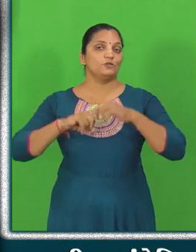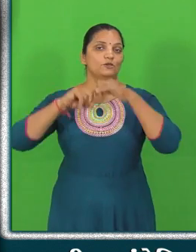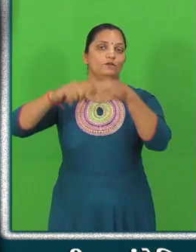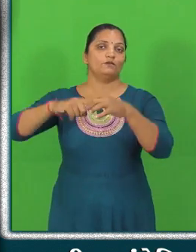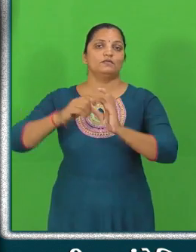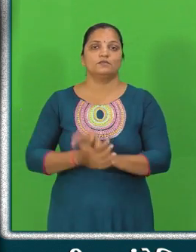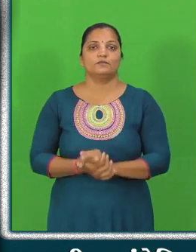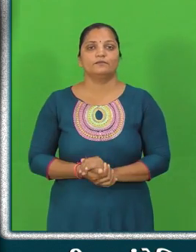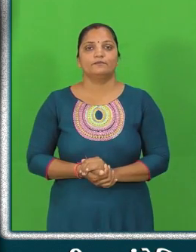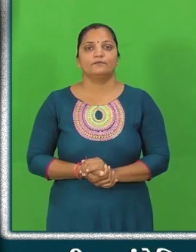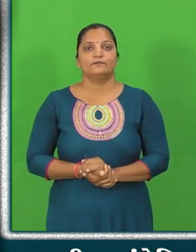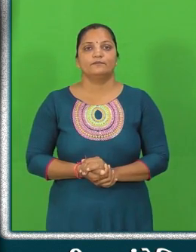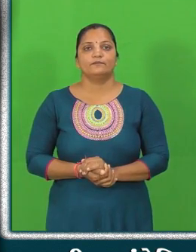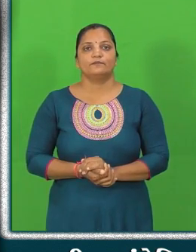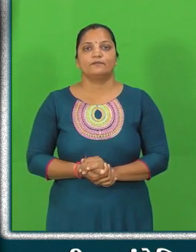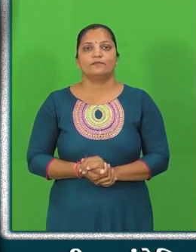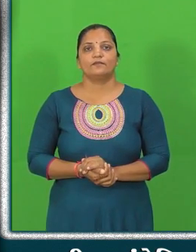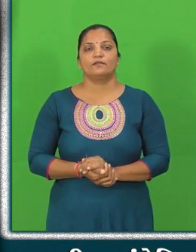પ્રશ્ન,